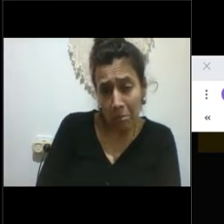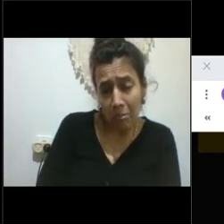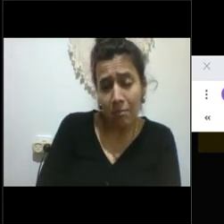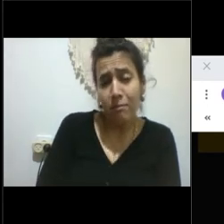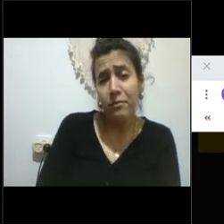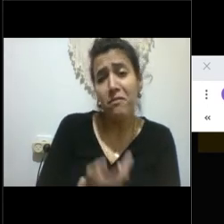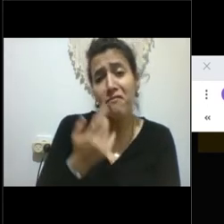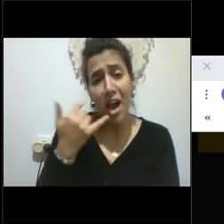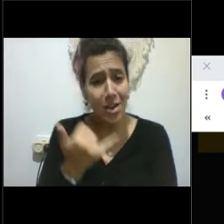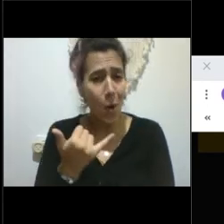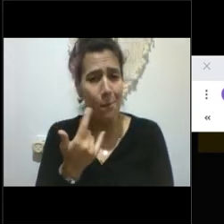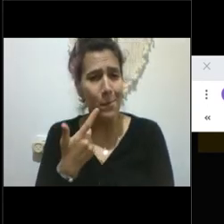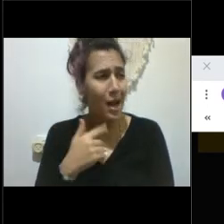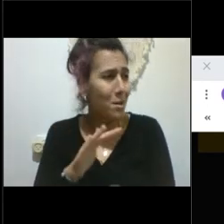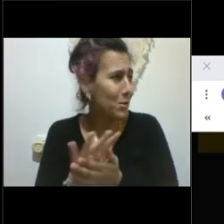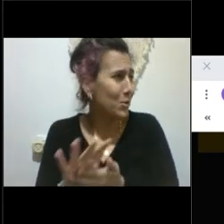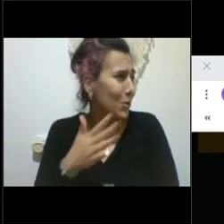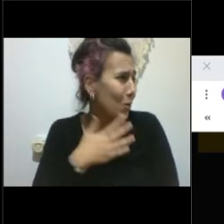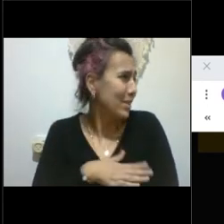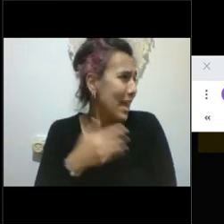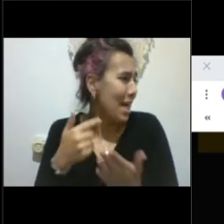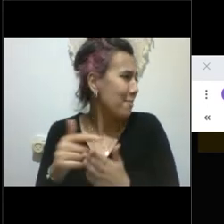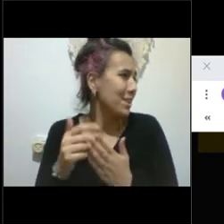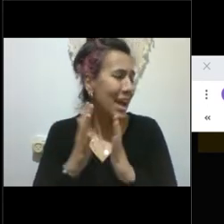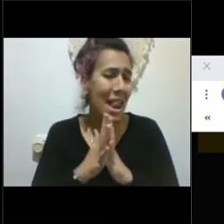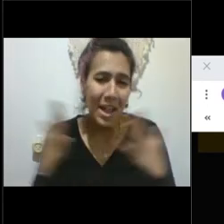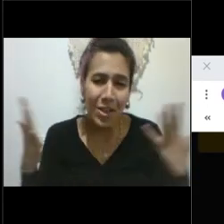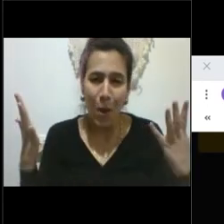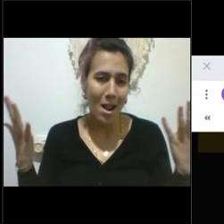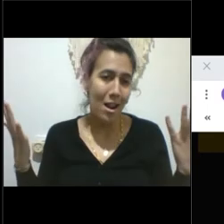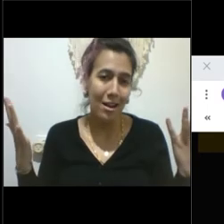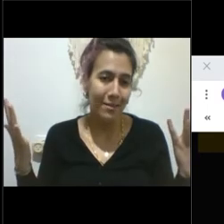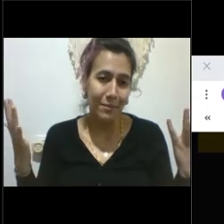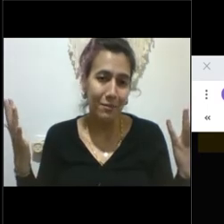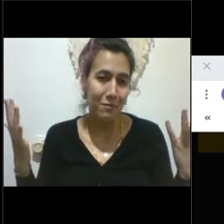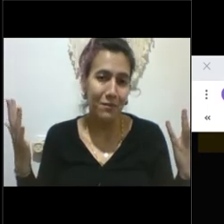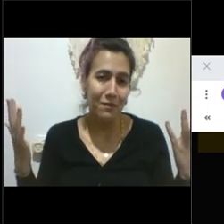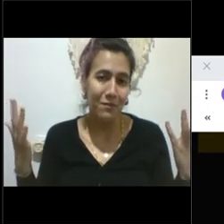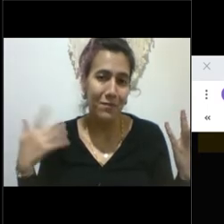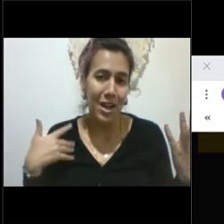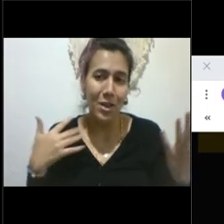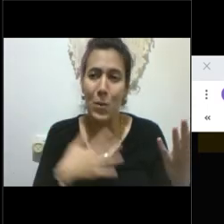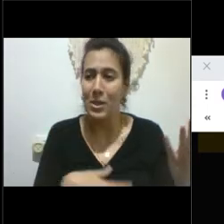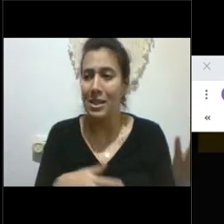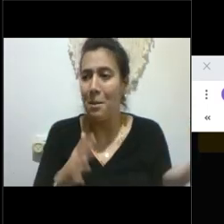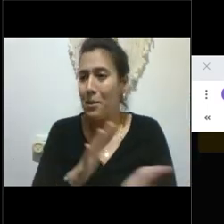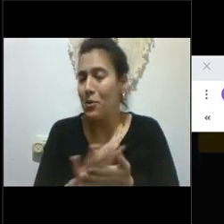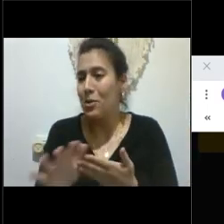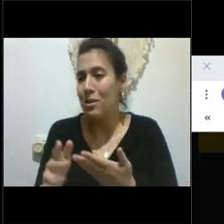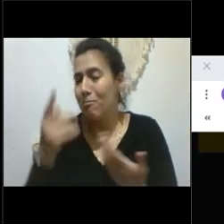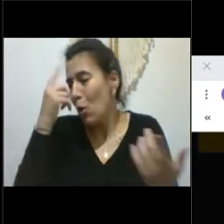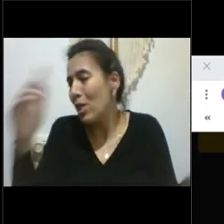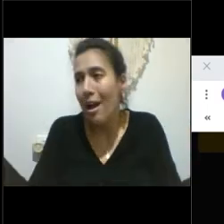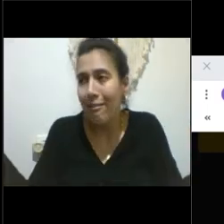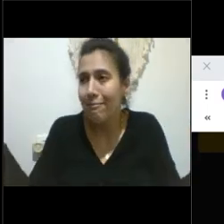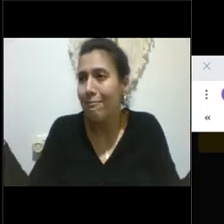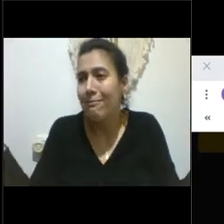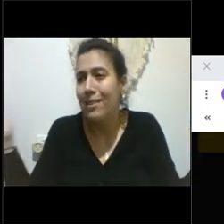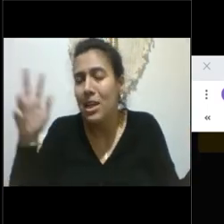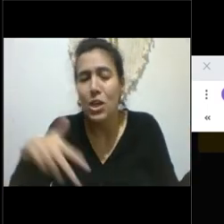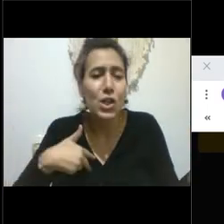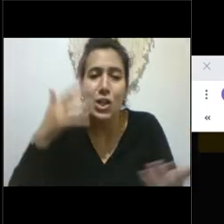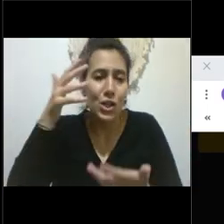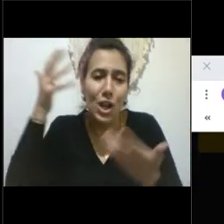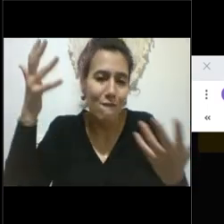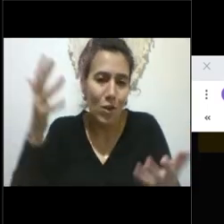היום אני פשוט רוצה להמשיך לגדול, ואני רוצה פשוט, לא יודע, יש לי שאיפות גדולות, ואנחנו נדבר